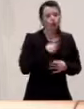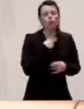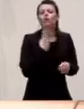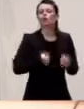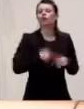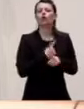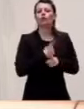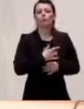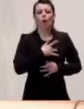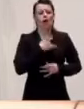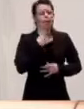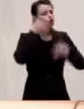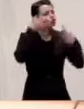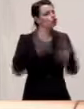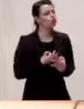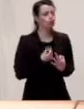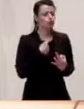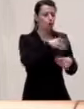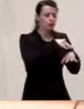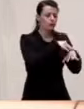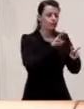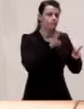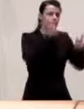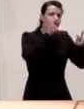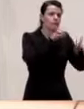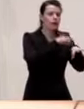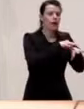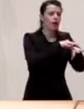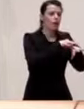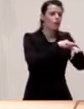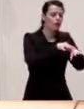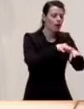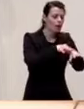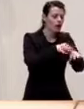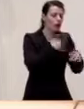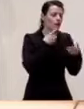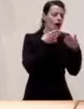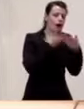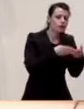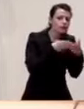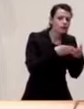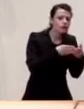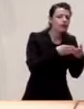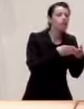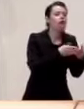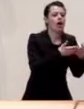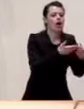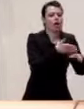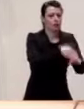etico riuscire anche ad accompagnarli con un'assistenza alla terminalità.